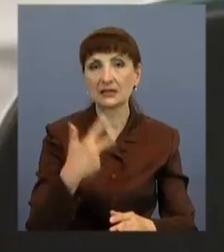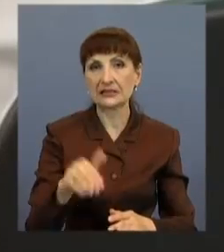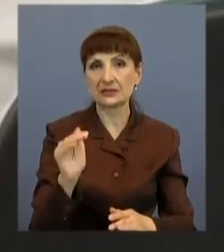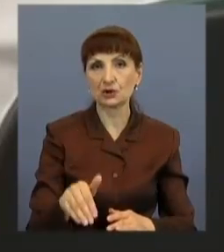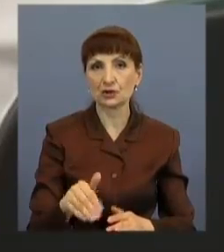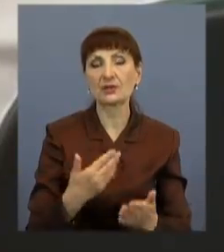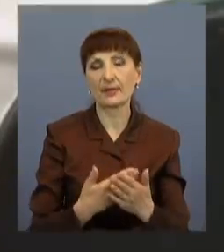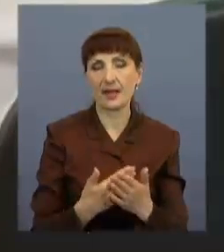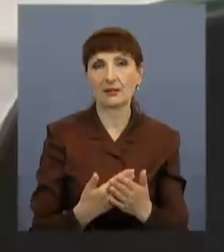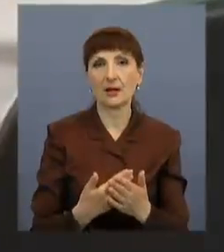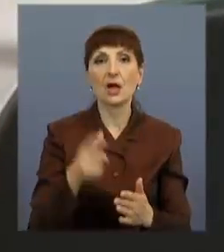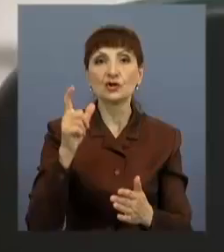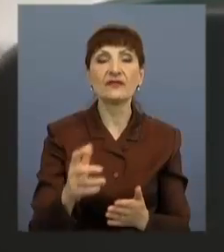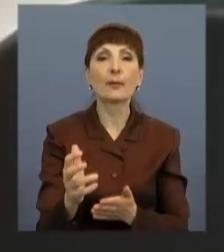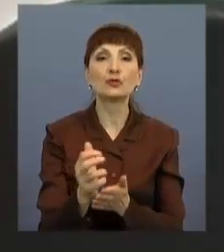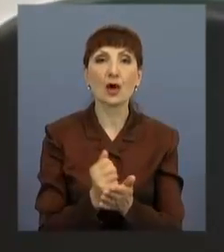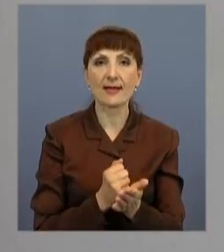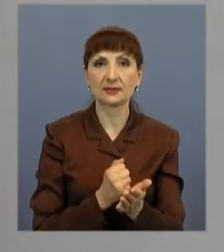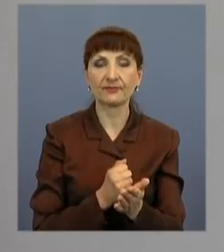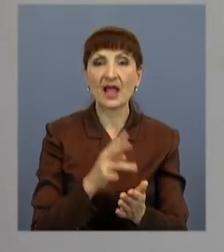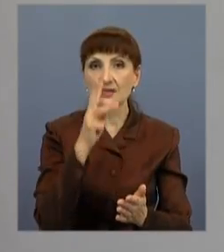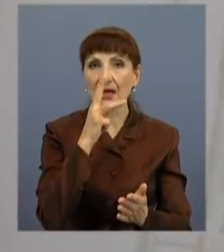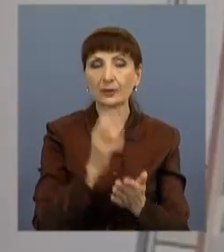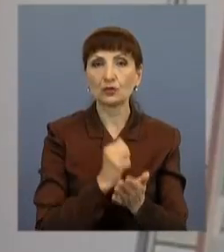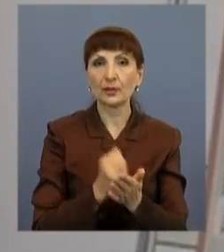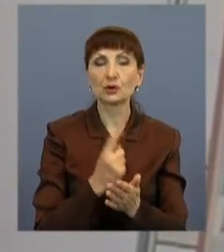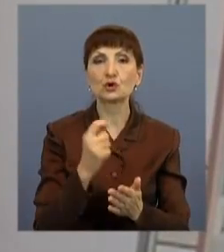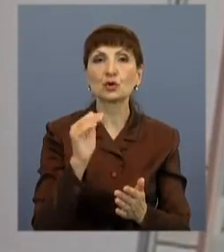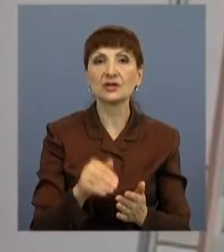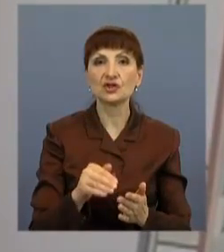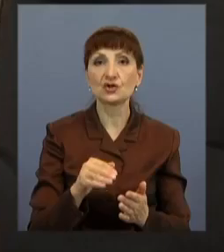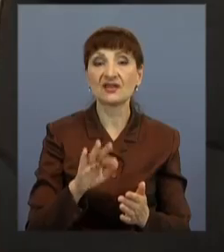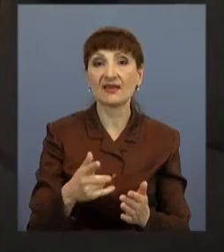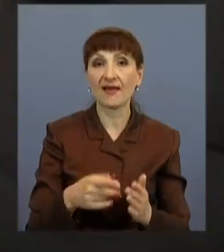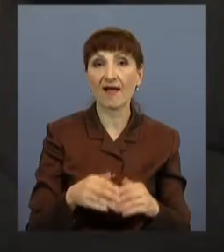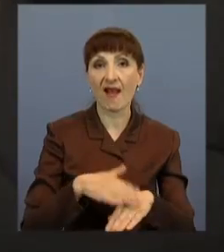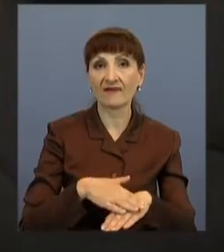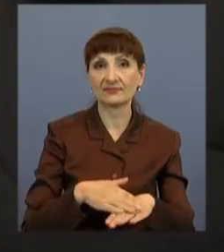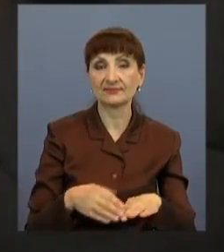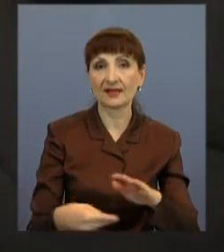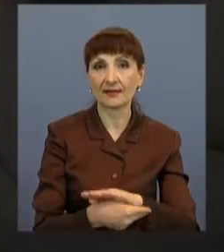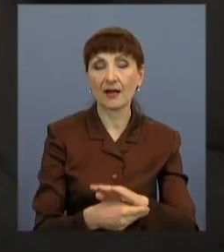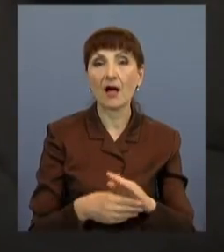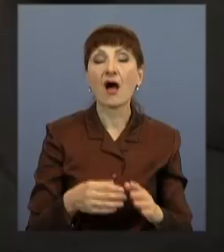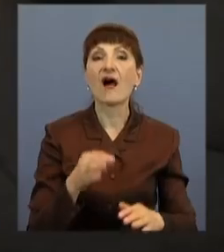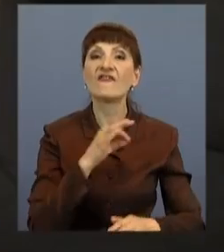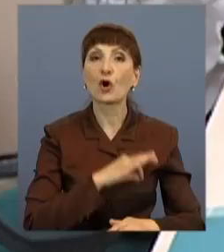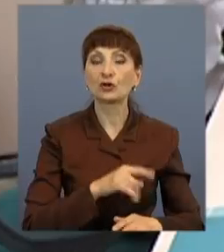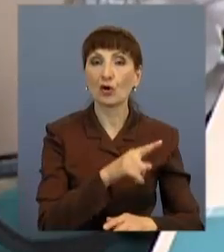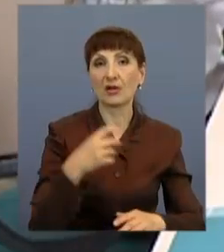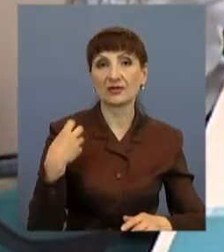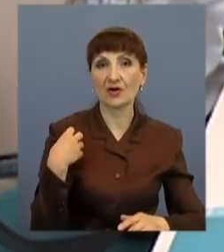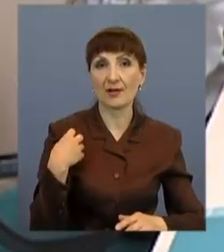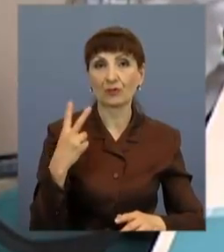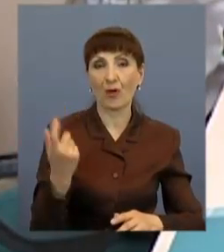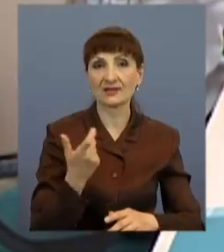ну, условно скажем, человек получает заработную плату в 100 тысяч тенге в конверте. На сегодняшний день оно выгодно работодателю и